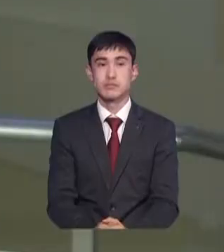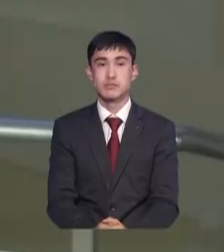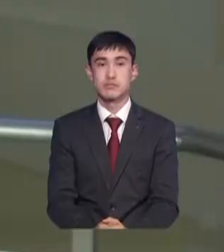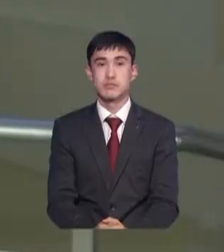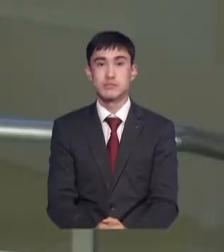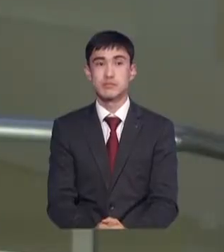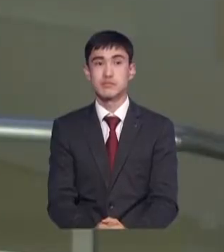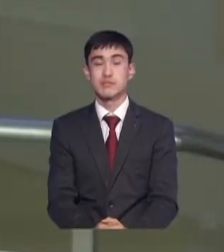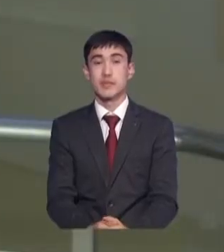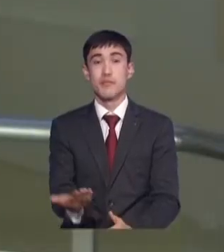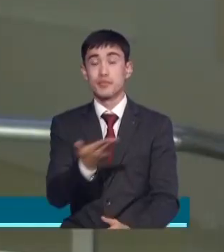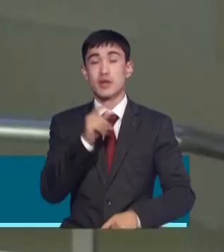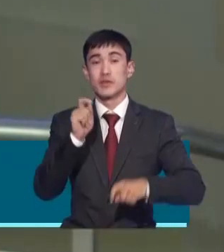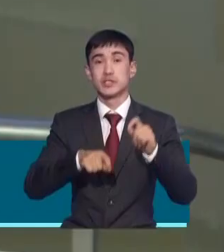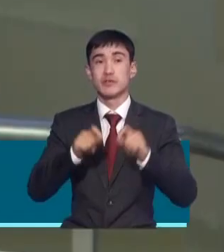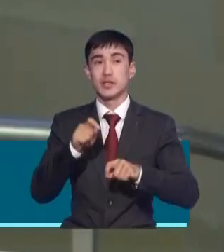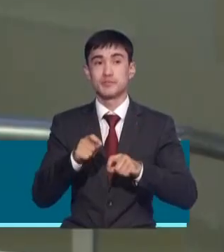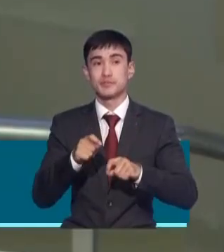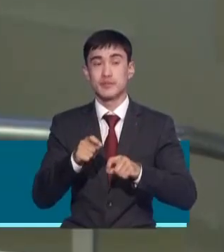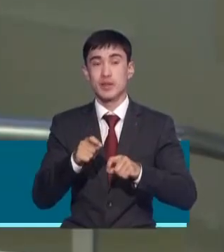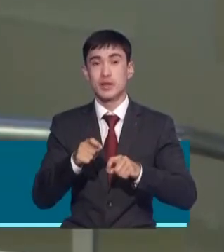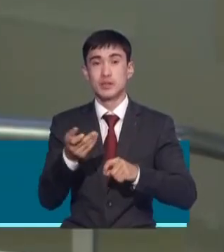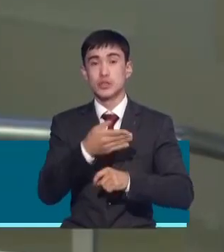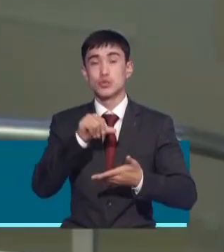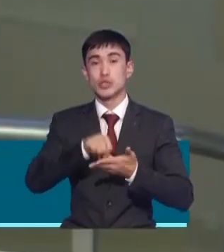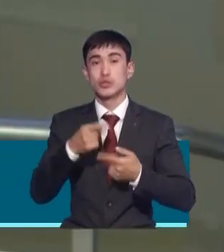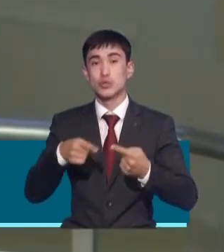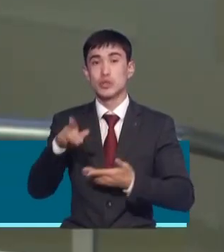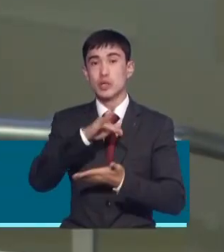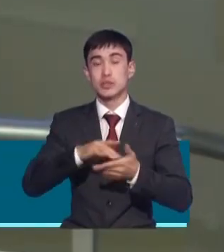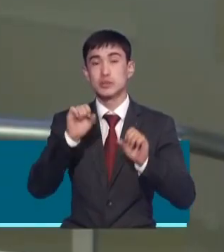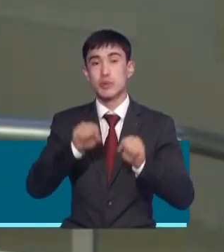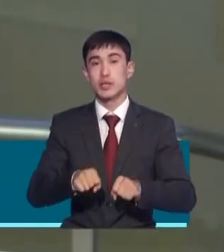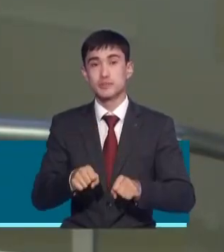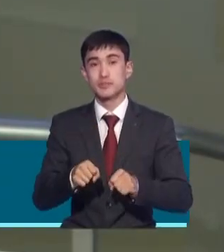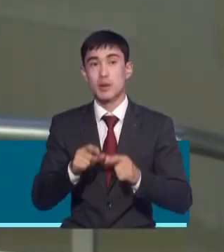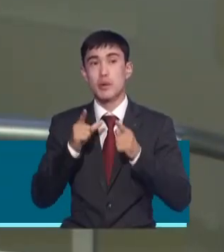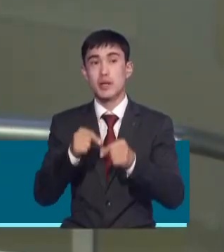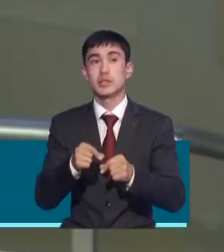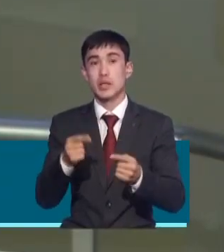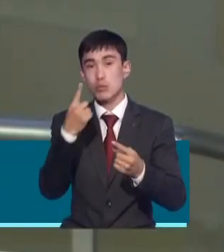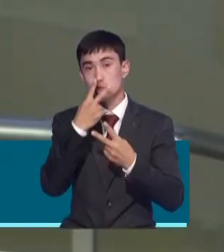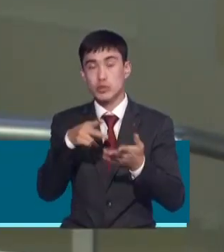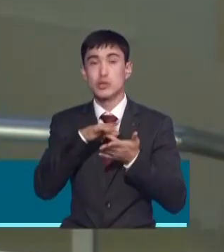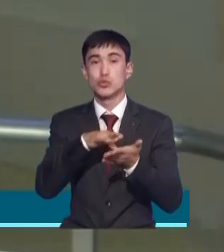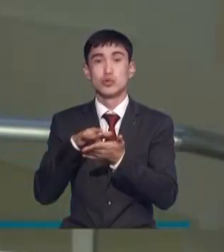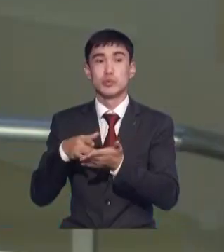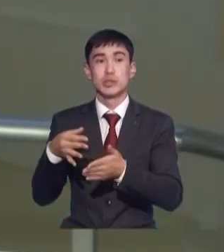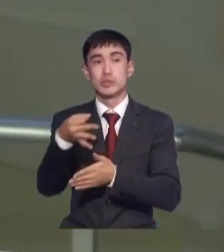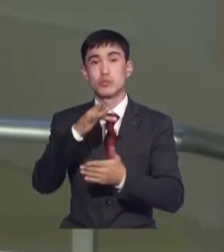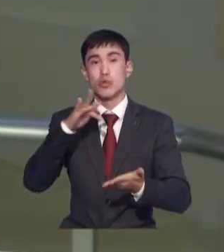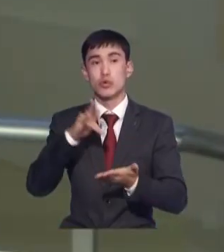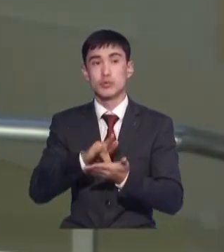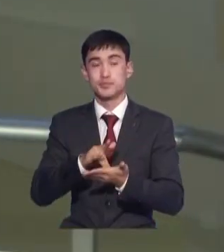В рамках нашего фестиваля наши участники из других городов смогли проехать на обзорной экскурсии по нашему